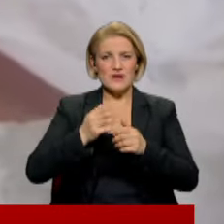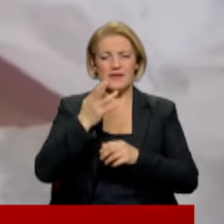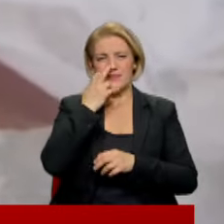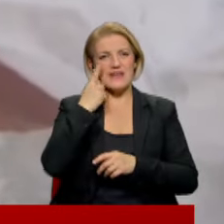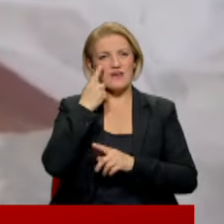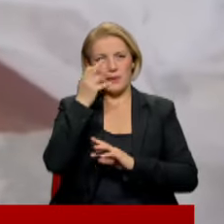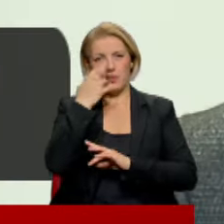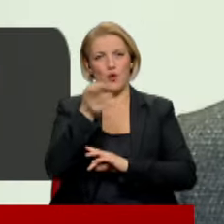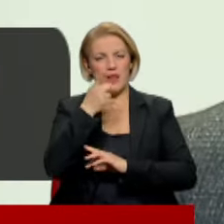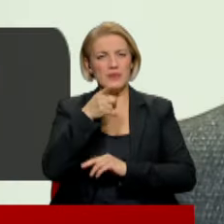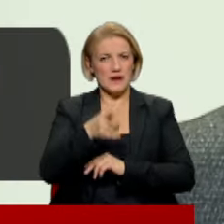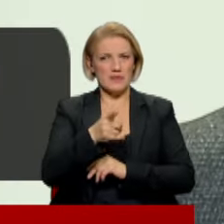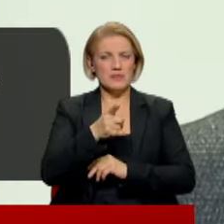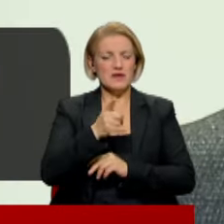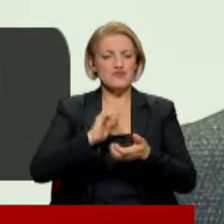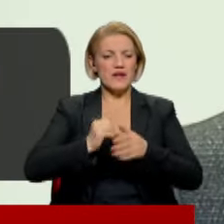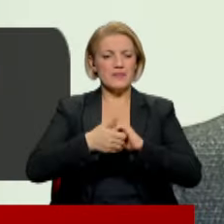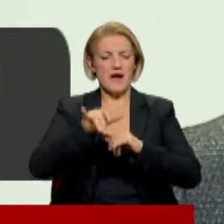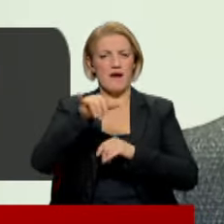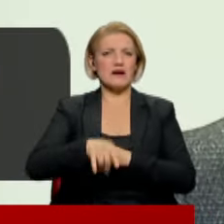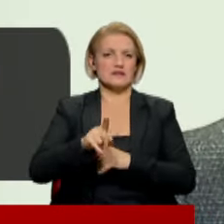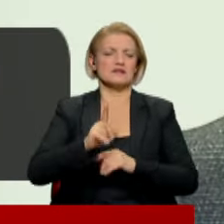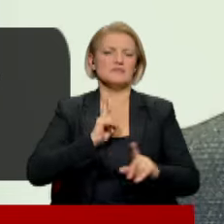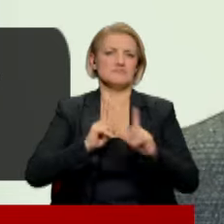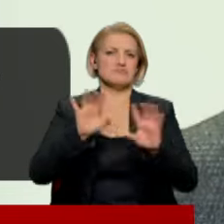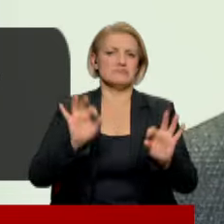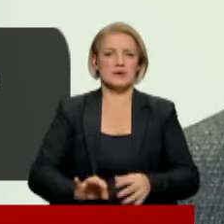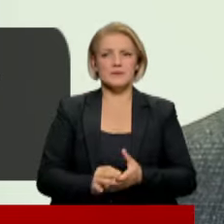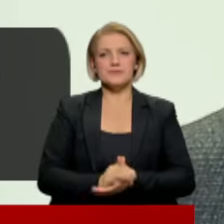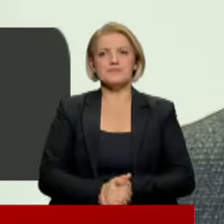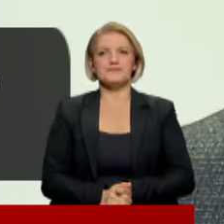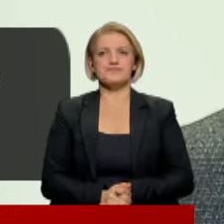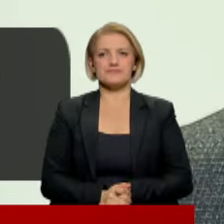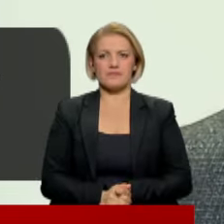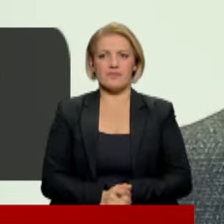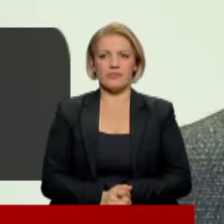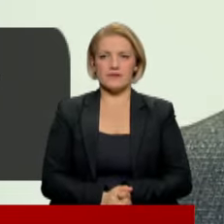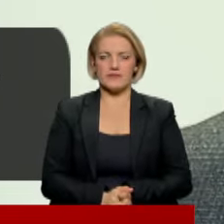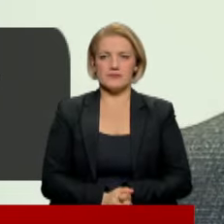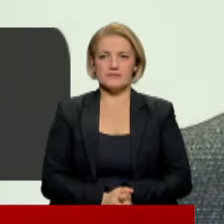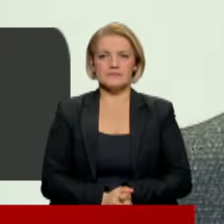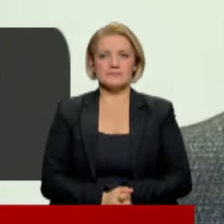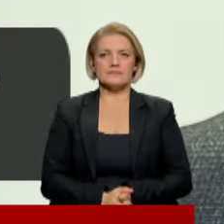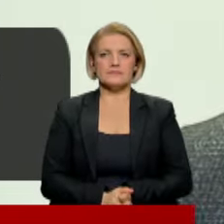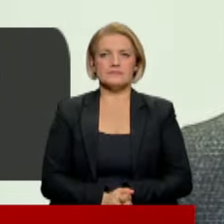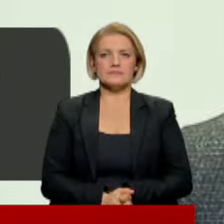Bakanlığı da harekete geçti adli hukuki ve savcılık süreçleri devam etmekte daha da cezalar uygulanabilir ileride de